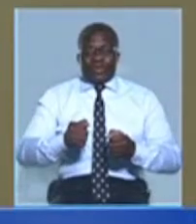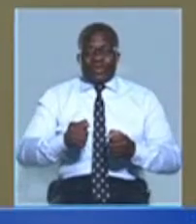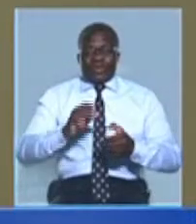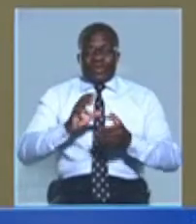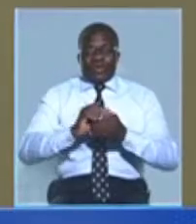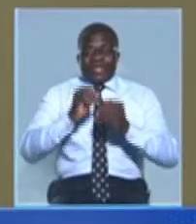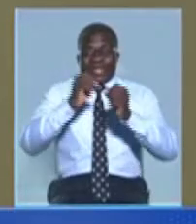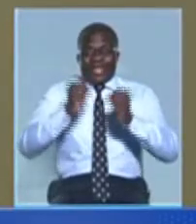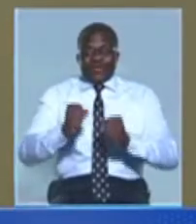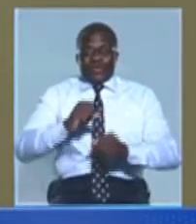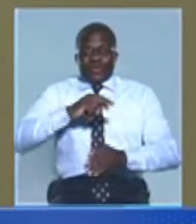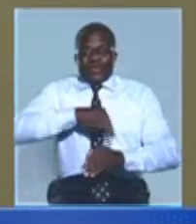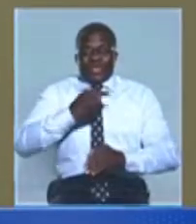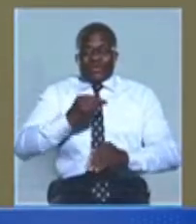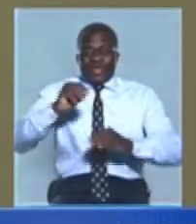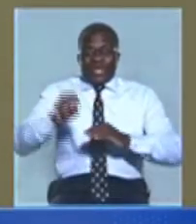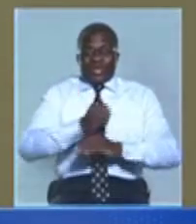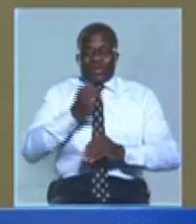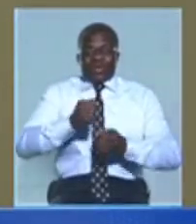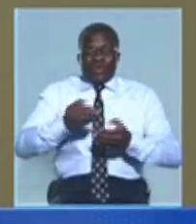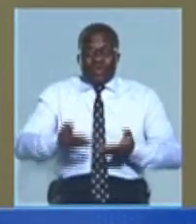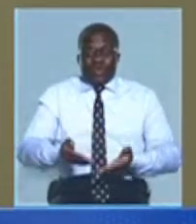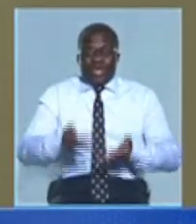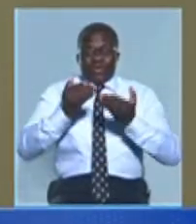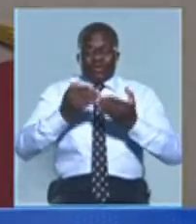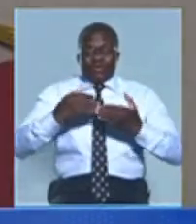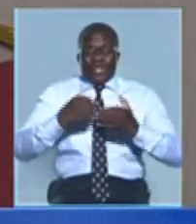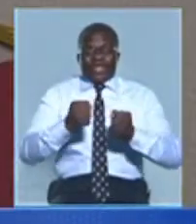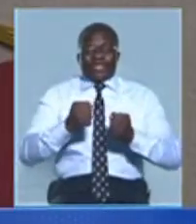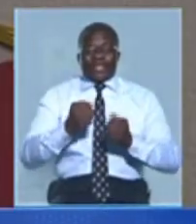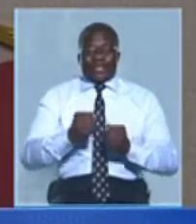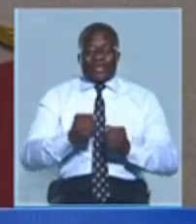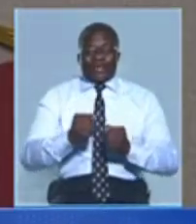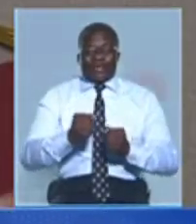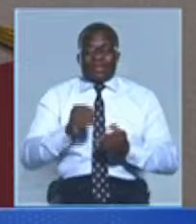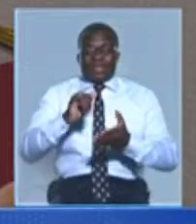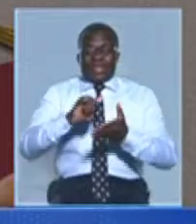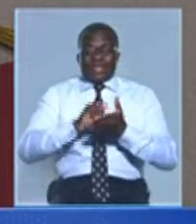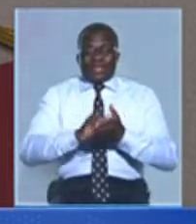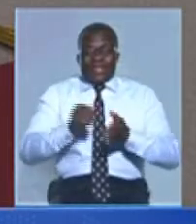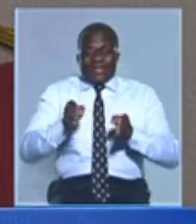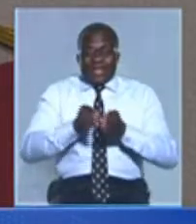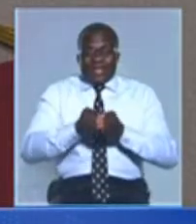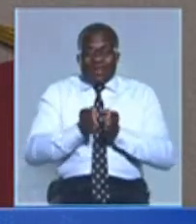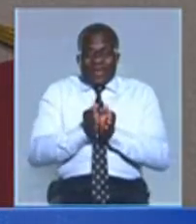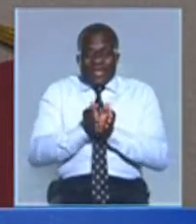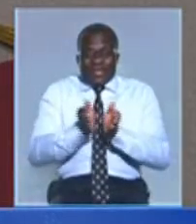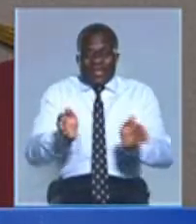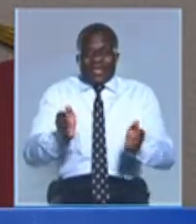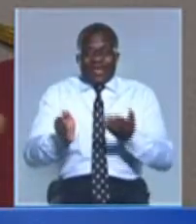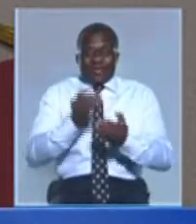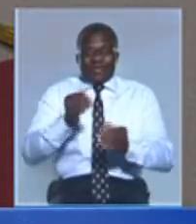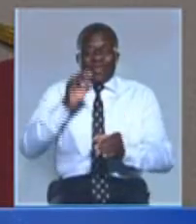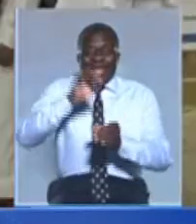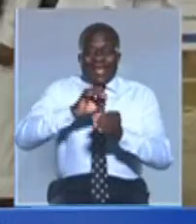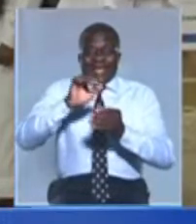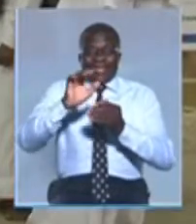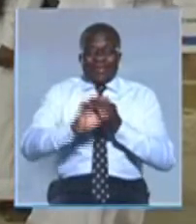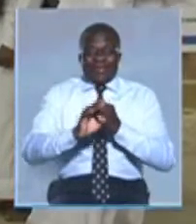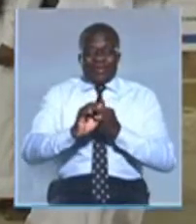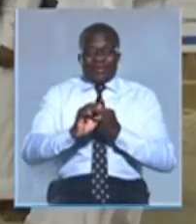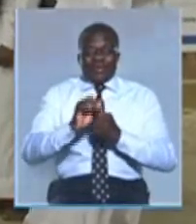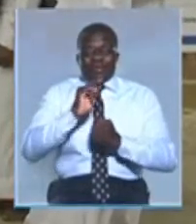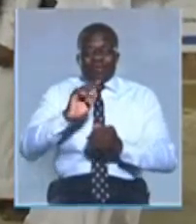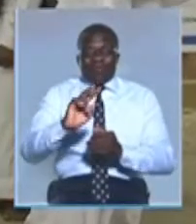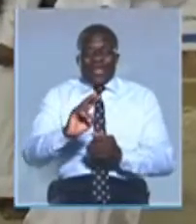des structures religieuses engagées pour la promotion de la santé au Bénin. Cette Assemblée générale ordinaire élective